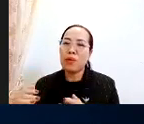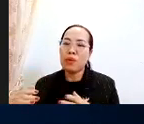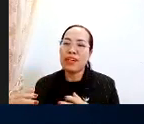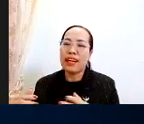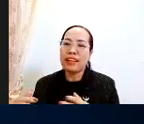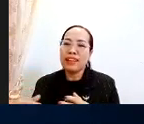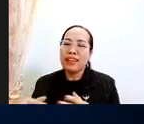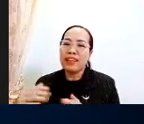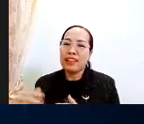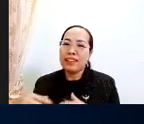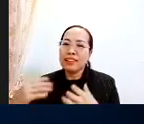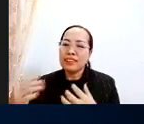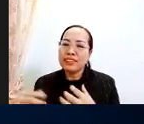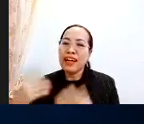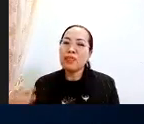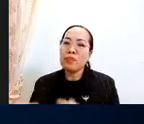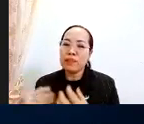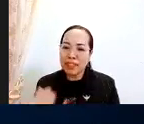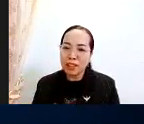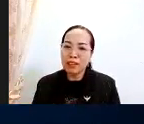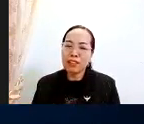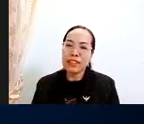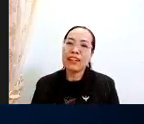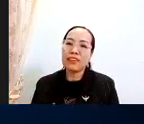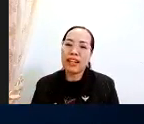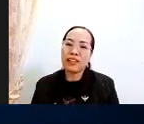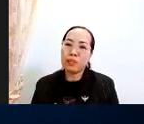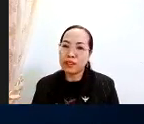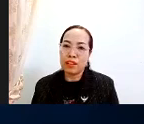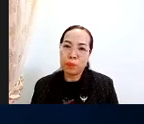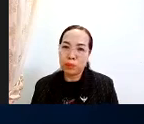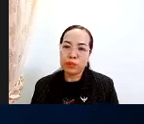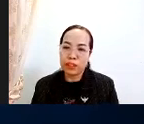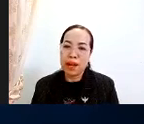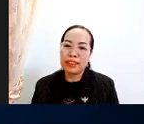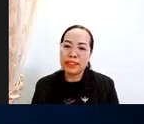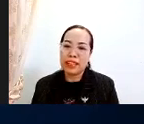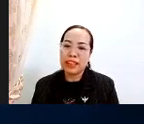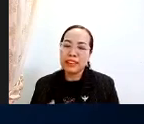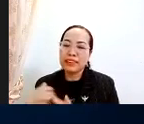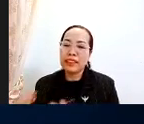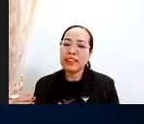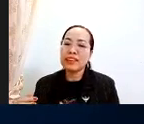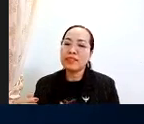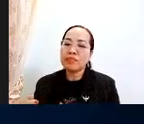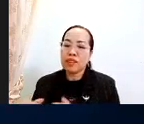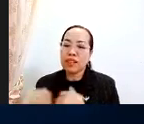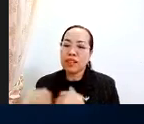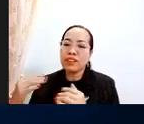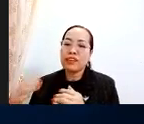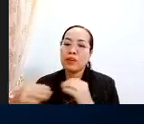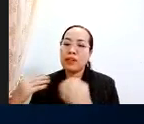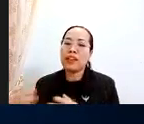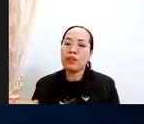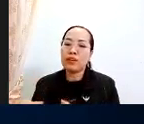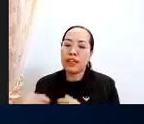bộ côl mùi đã đăng bình thi xác nâng cá thua tà rõ phiệp chục chạy bản chà chẳng dương trời